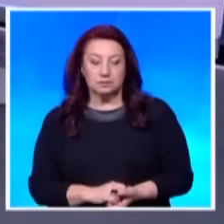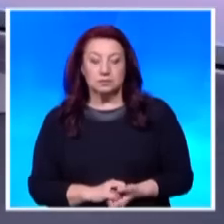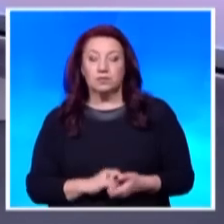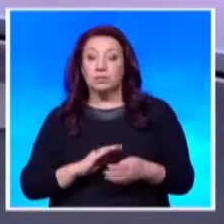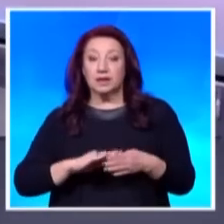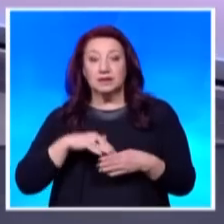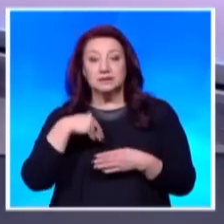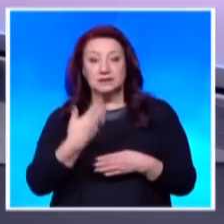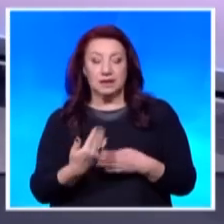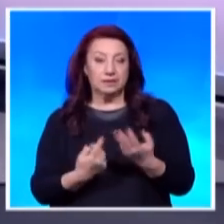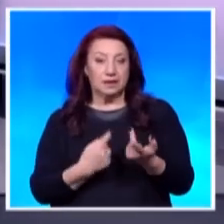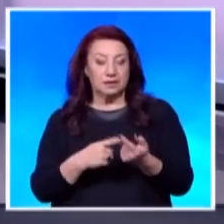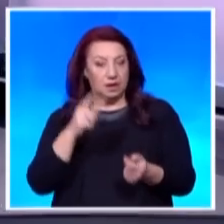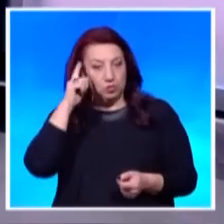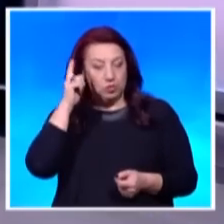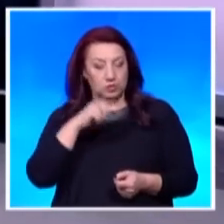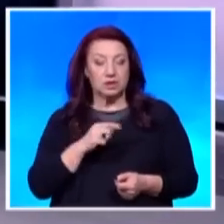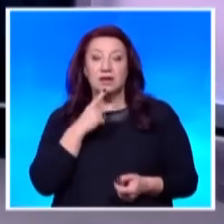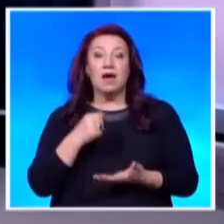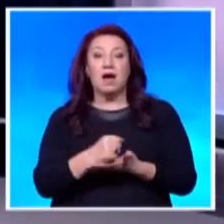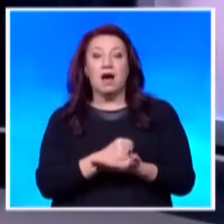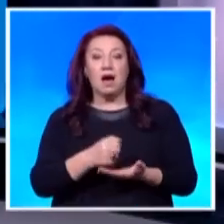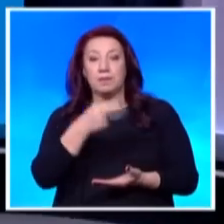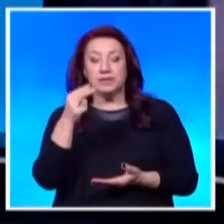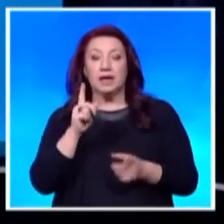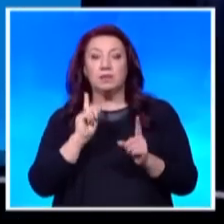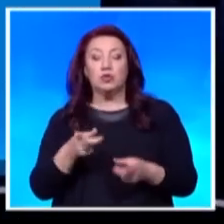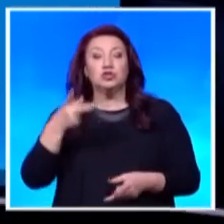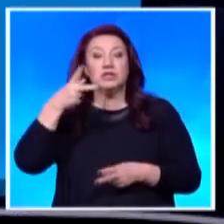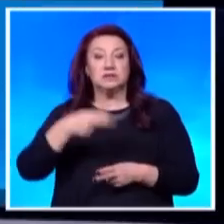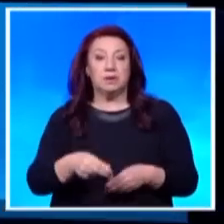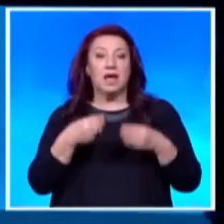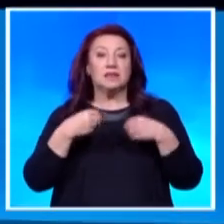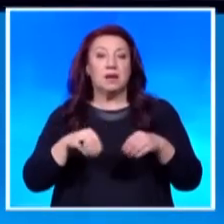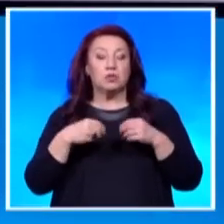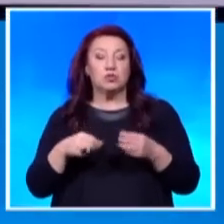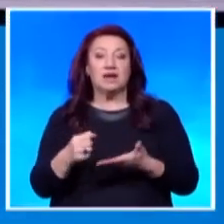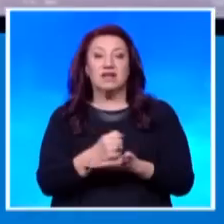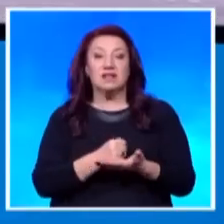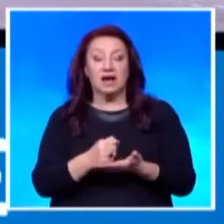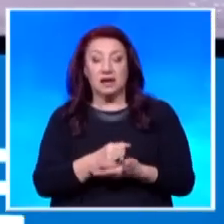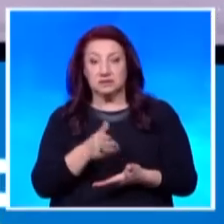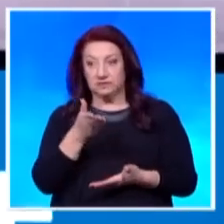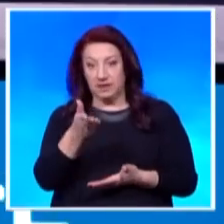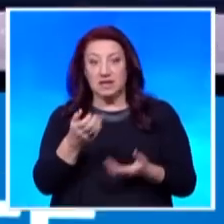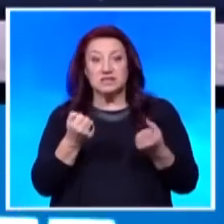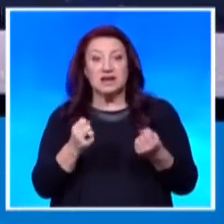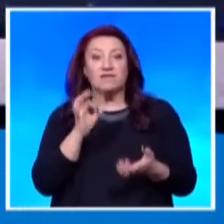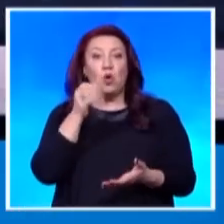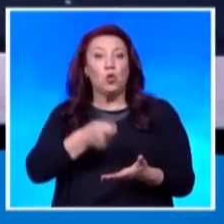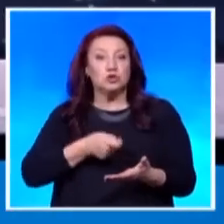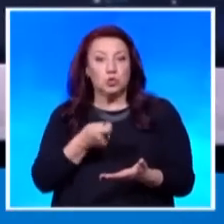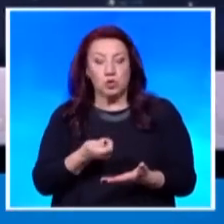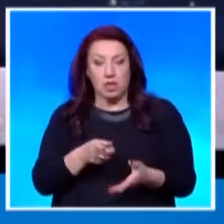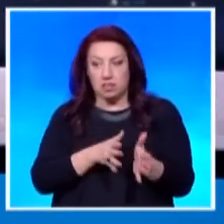След няколко дни аптеките може да спрат да продават лекарства на здравноосигурените пациенти, предупреди фармацевтичния съюз. Как отговориха